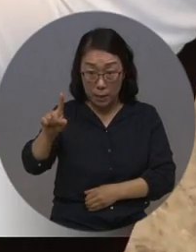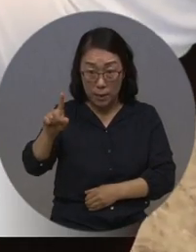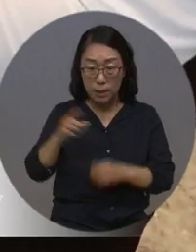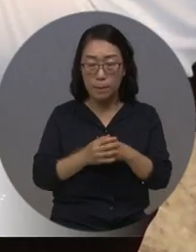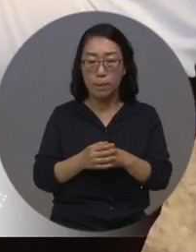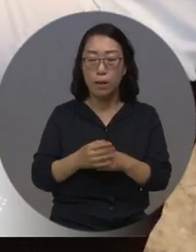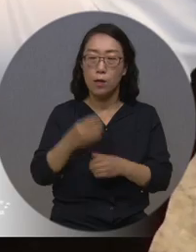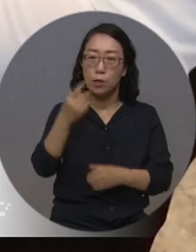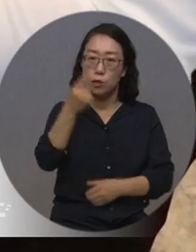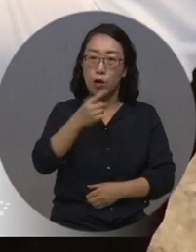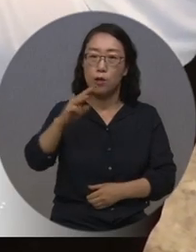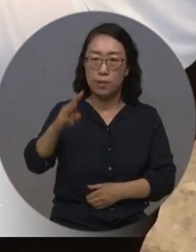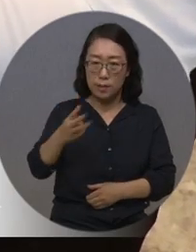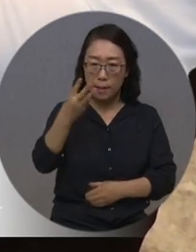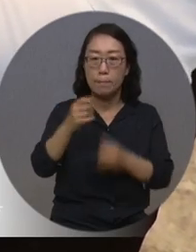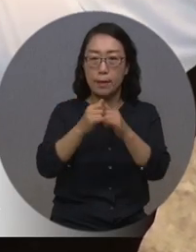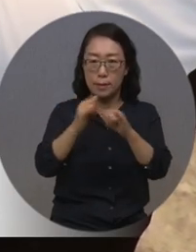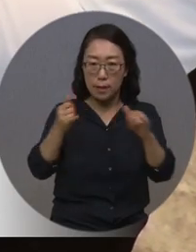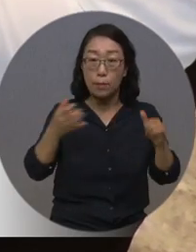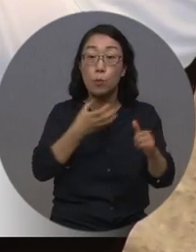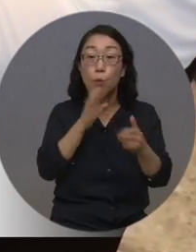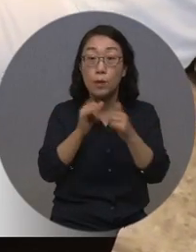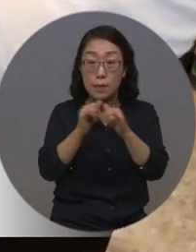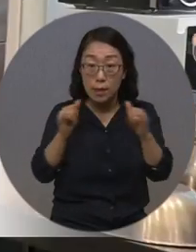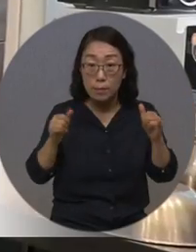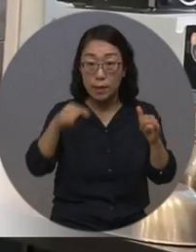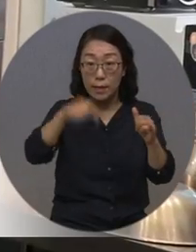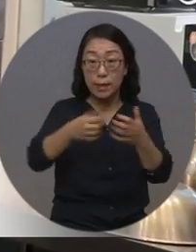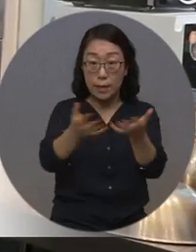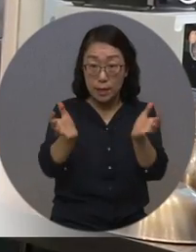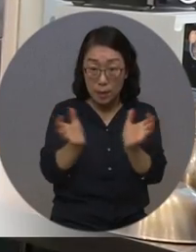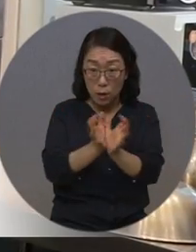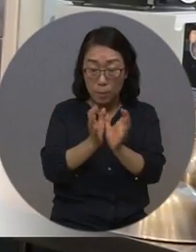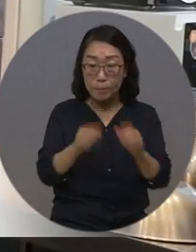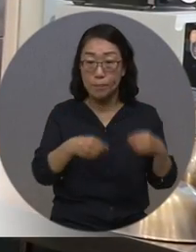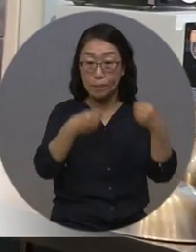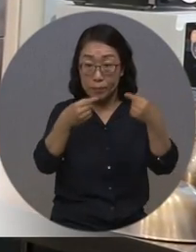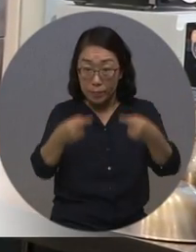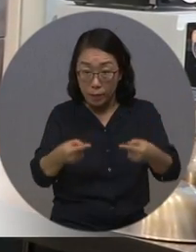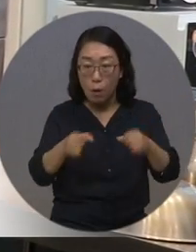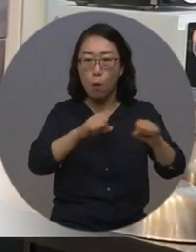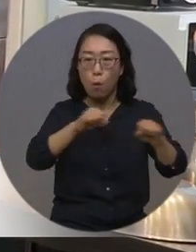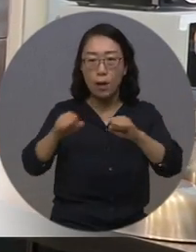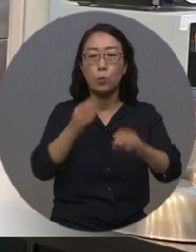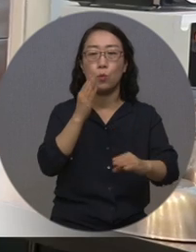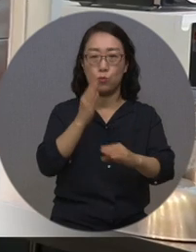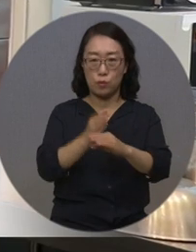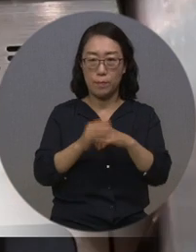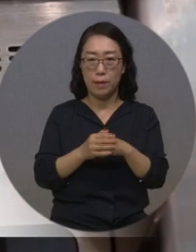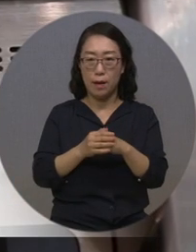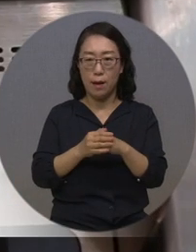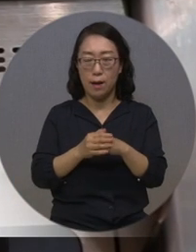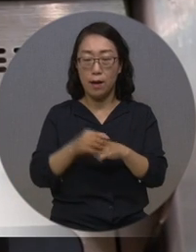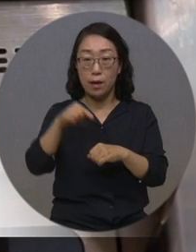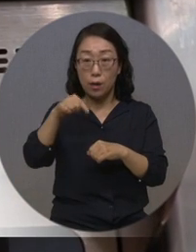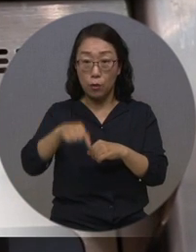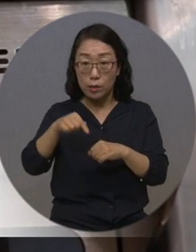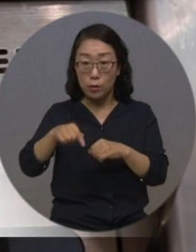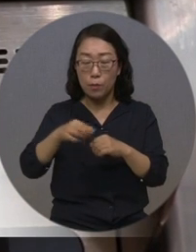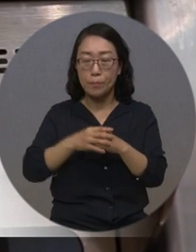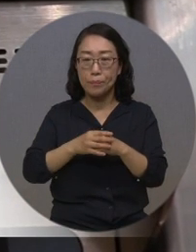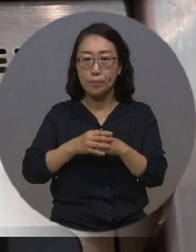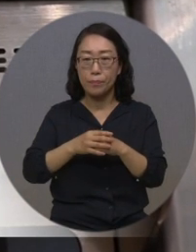2021년에 1,300명의 어르신들이 여수 시니어 클럽에 활동을 하고 계십니다. 예, 여기